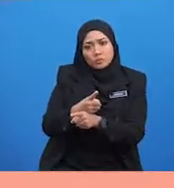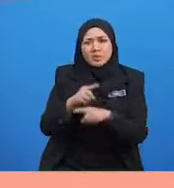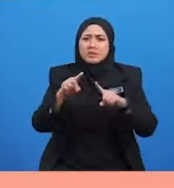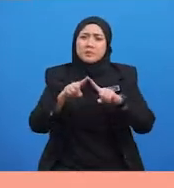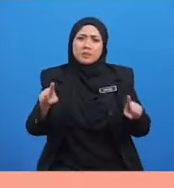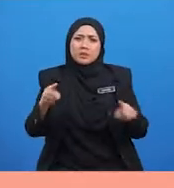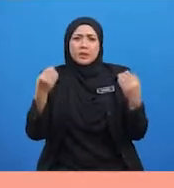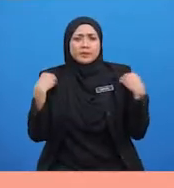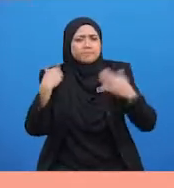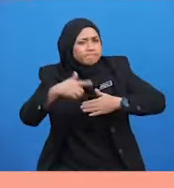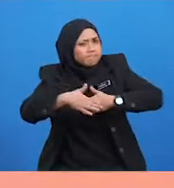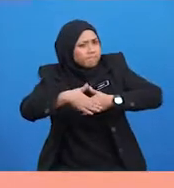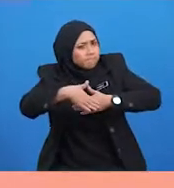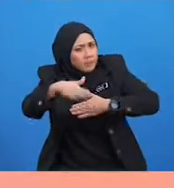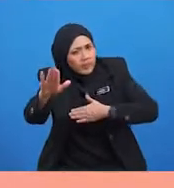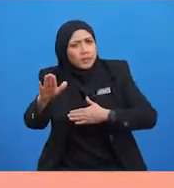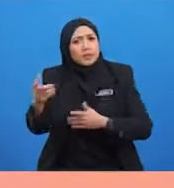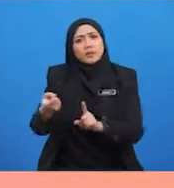dia?